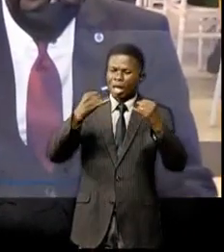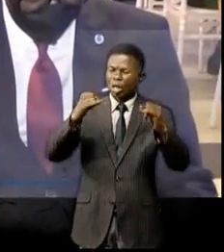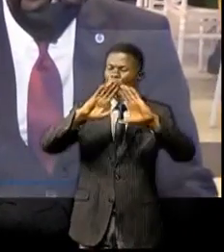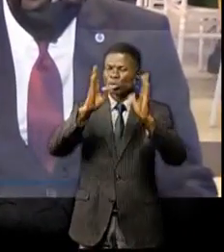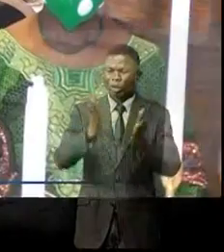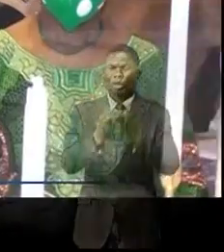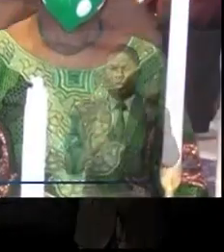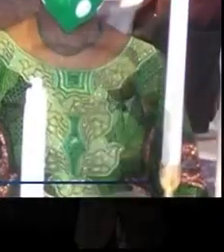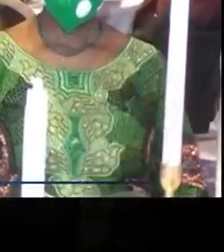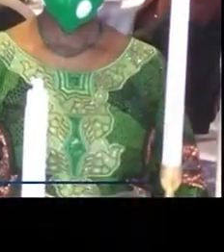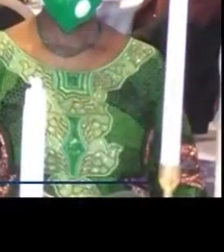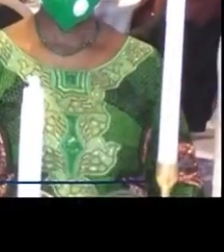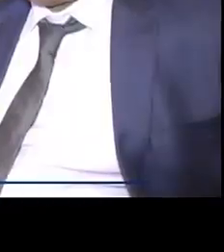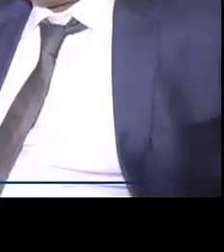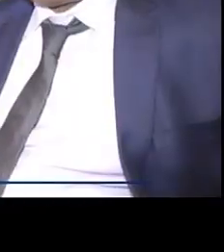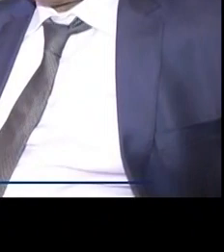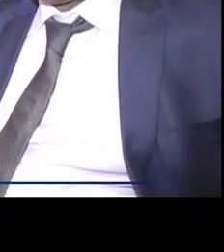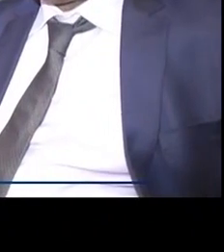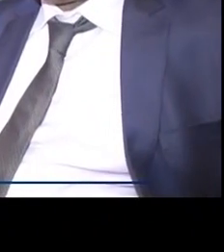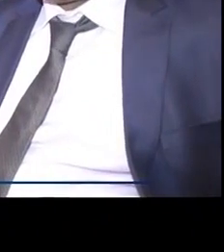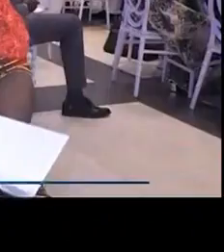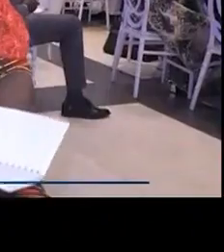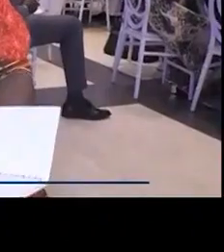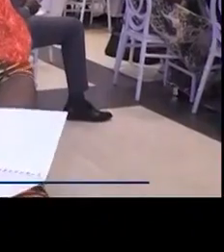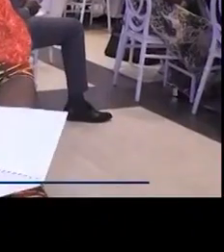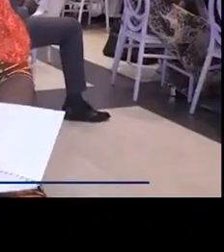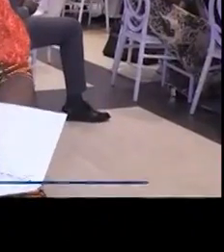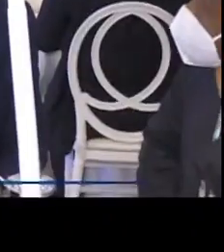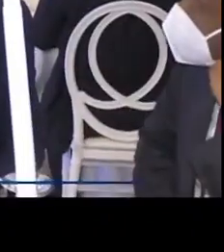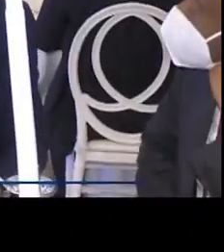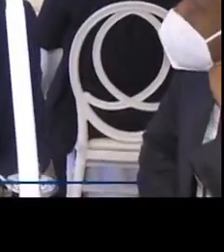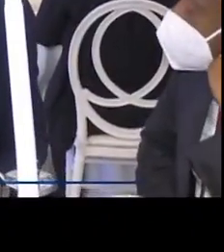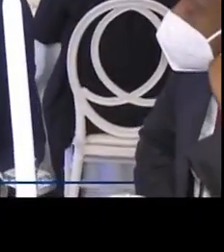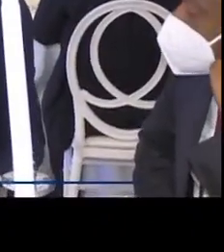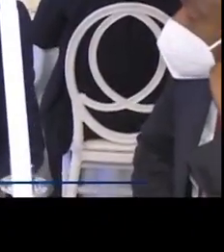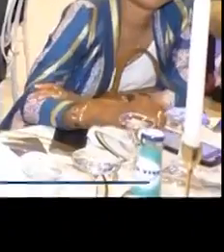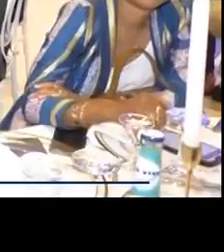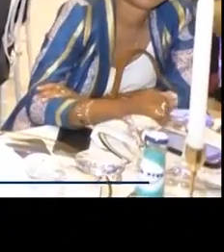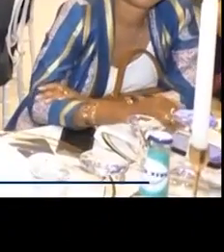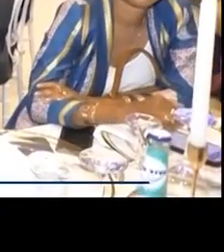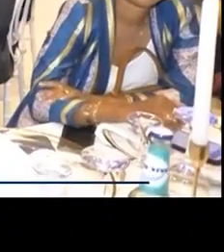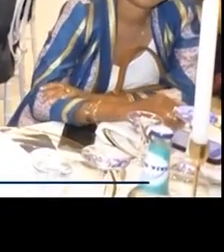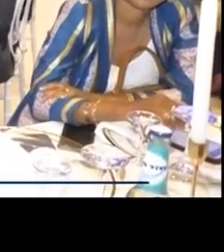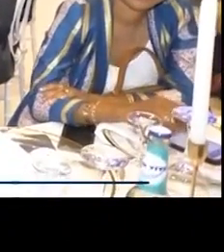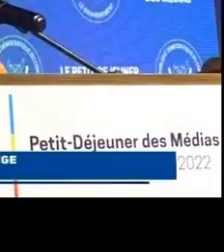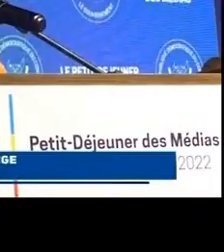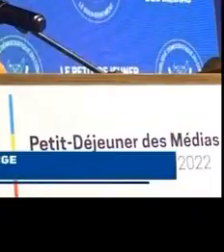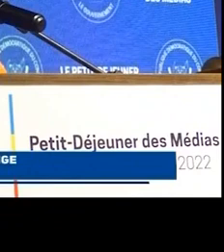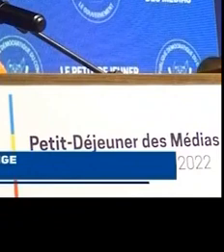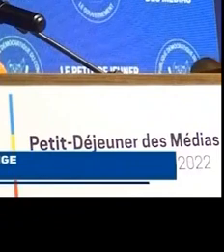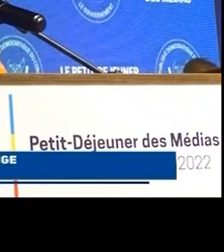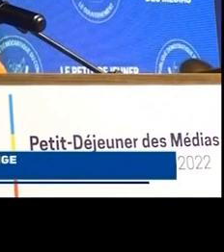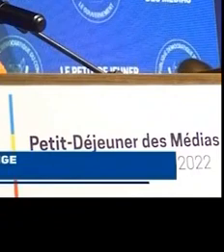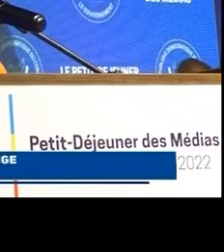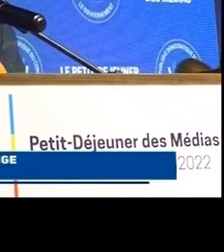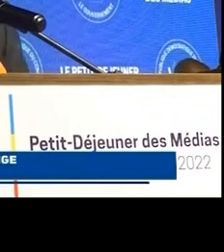l'opinion nationale et internationale sur les réalisations du gouvernement, parfois dans des contextes difficiles. On a insisté